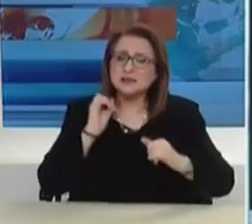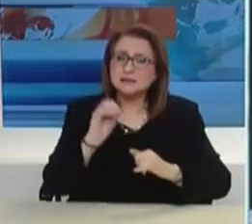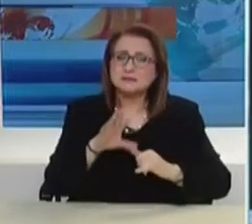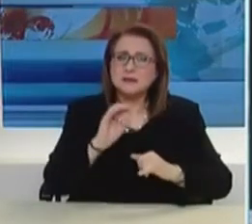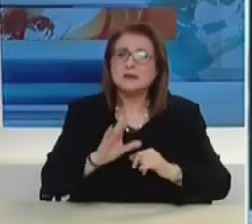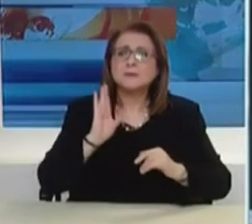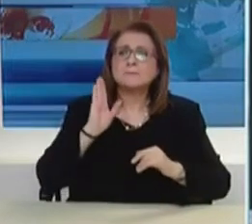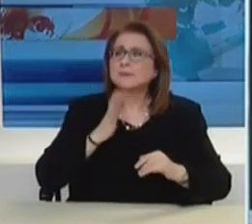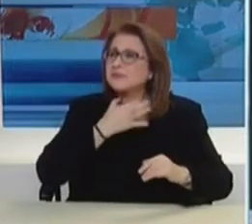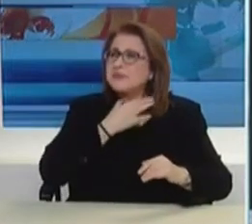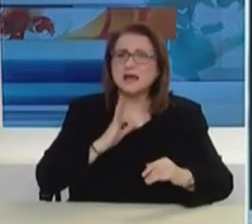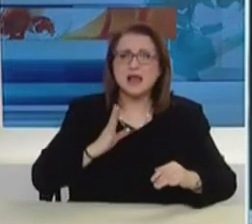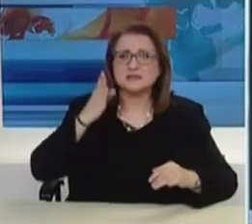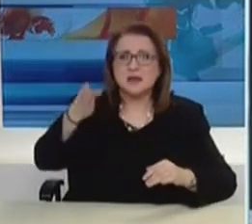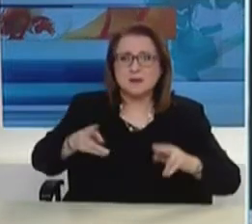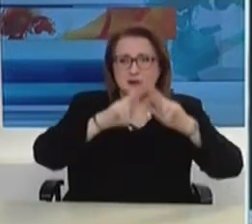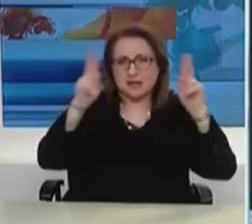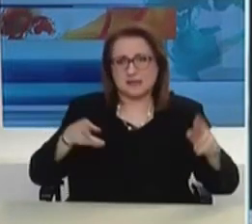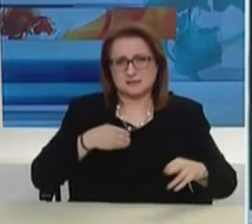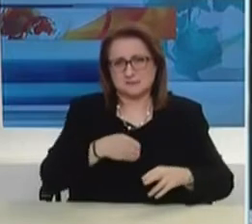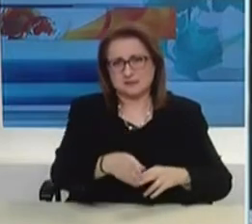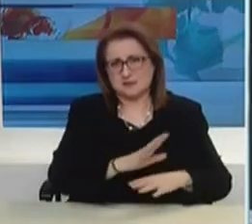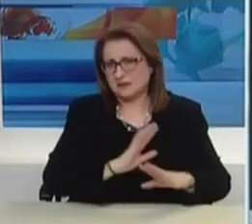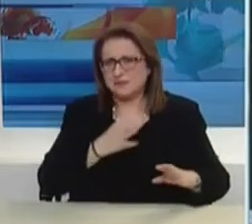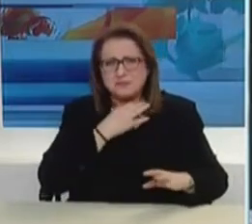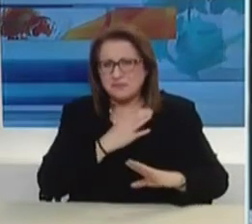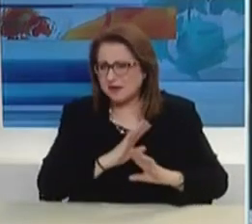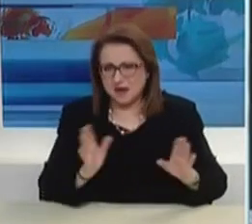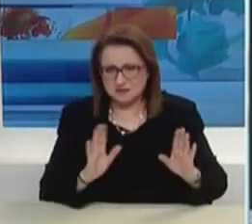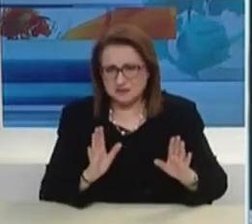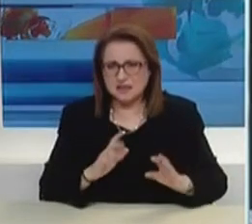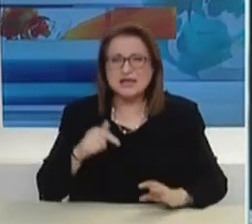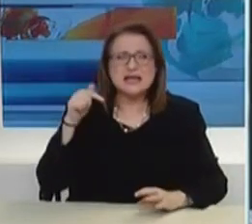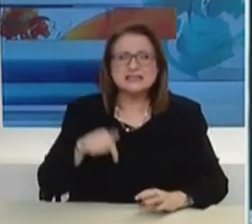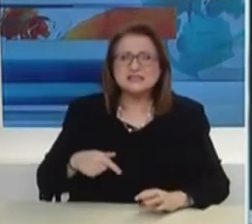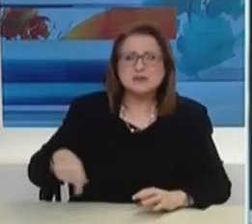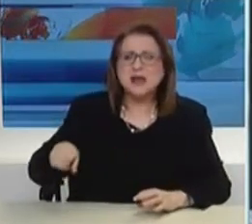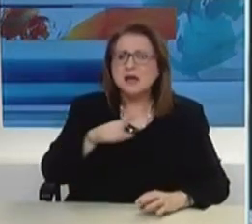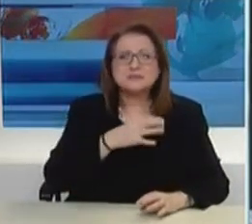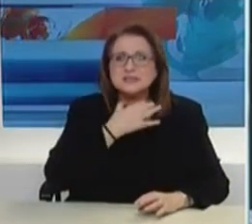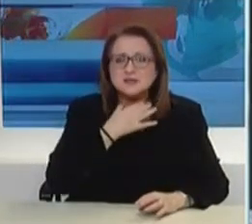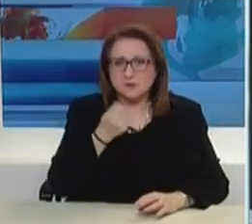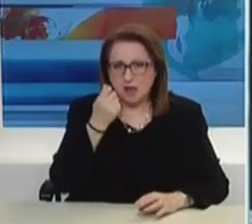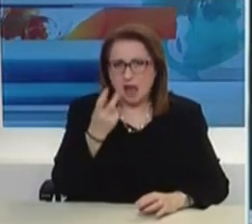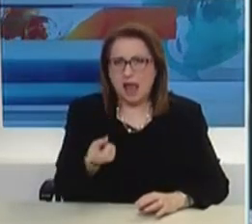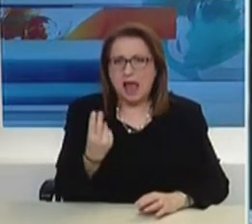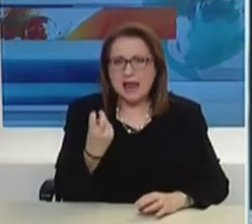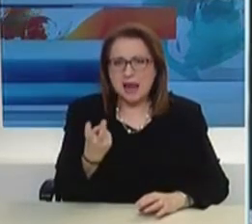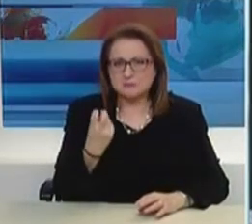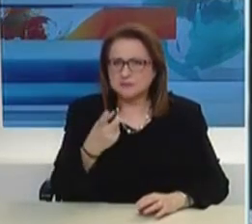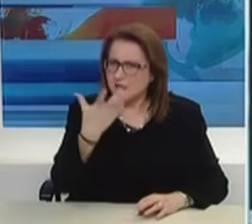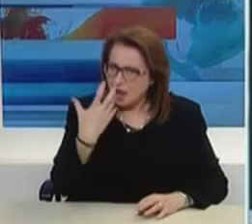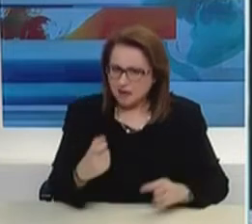στο κατάστημα. Τι χρειάζεται ο μέσος πολίτης σήμερα, τι χρειαζόμαστε όλοι? Μια ανάληψη, έχει την κάρτα